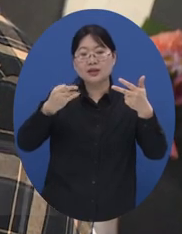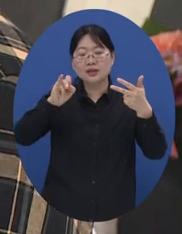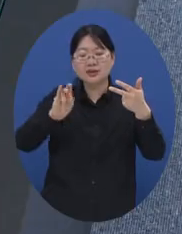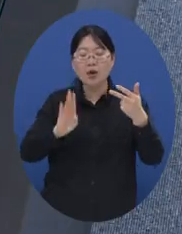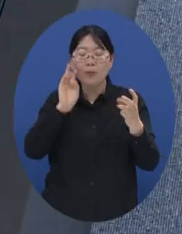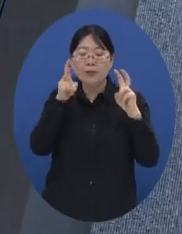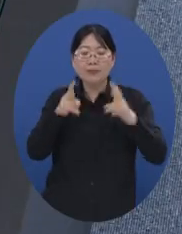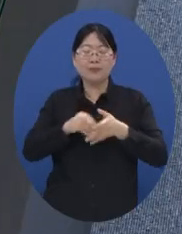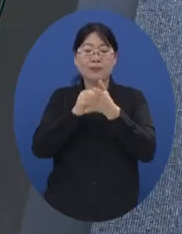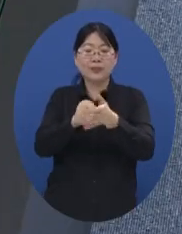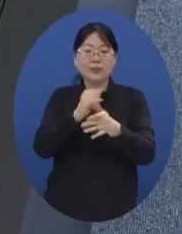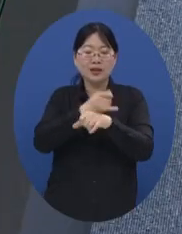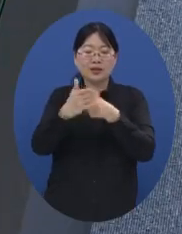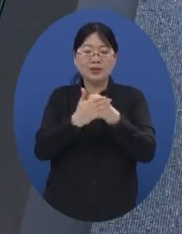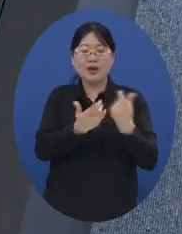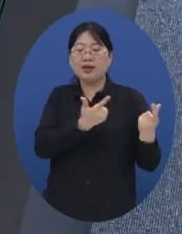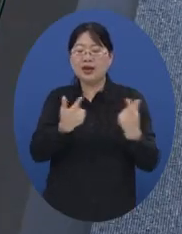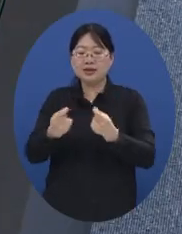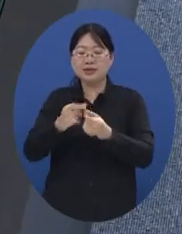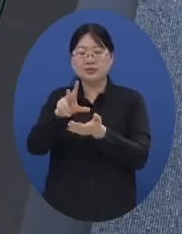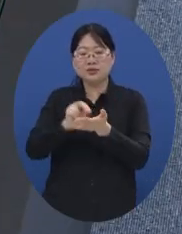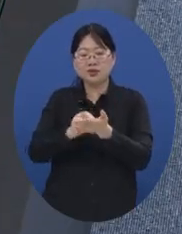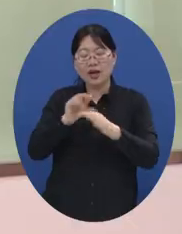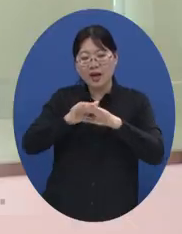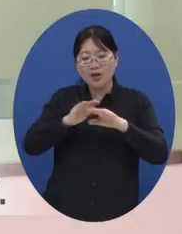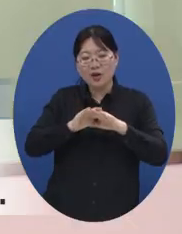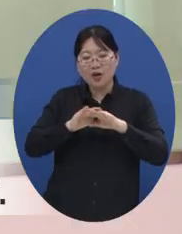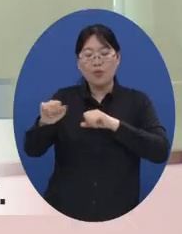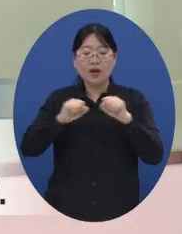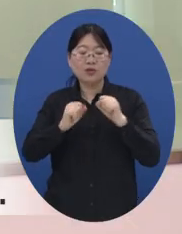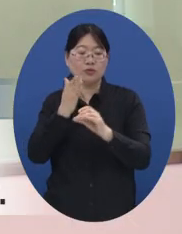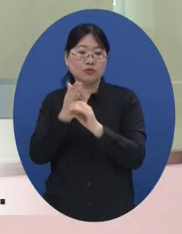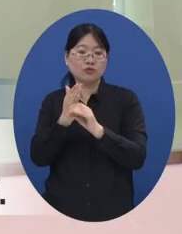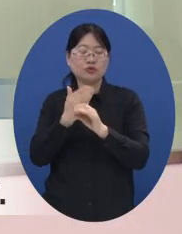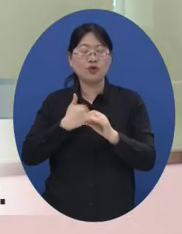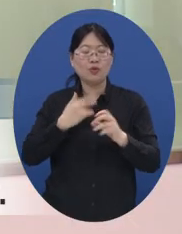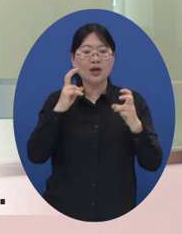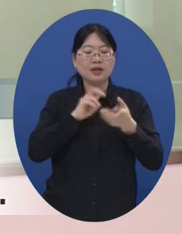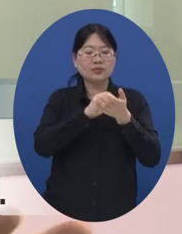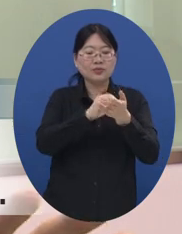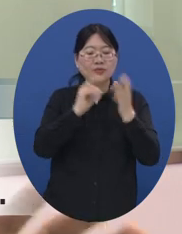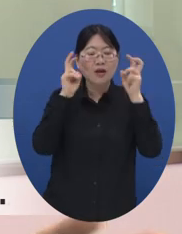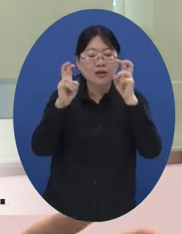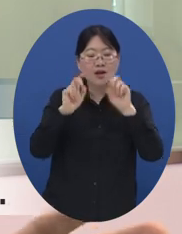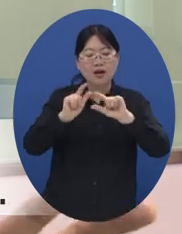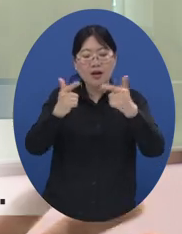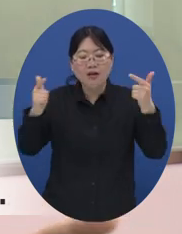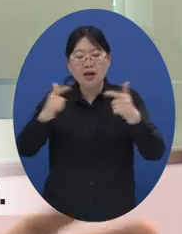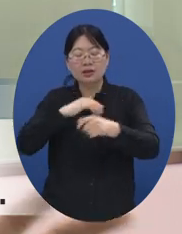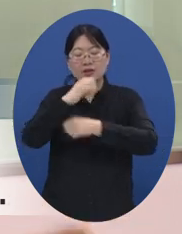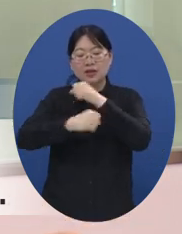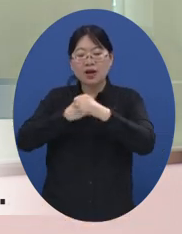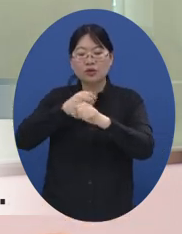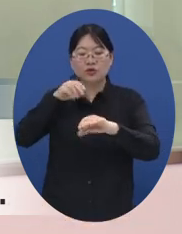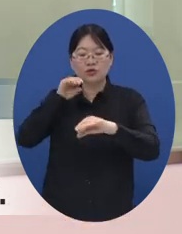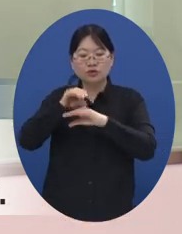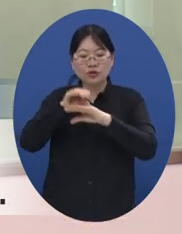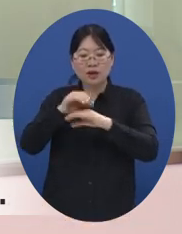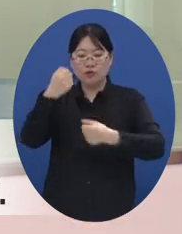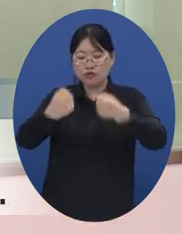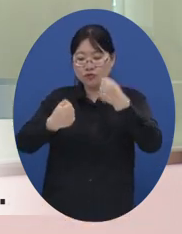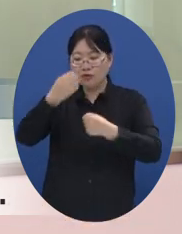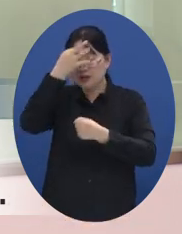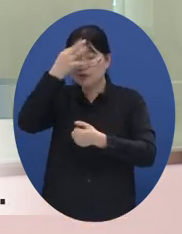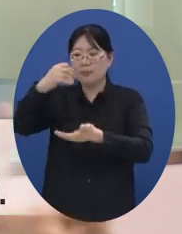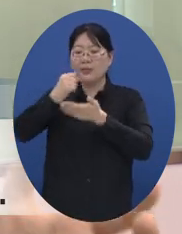스타트업이 입주해 공동 프로젝트를 수행합니다. 저희 입주한 회사들이 다 각기 다른 자율주행의 기술들을